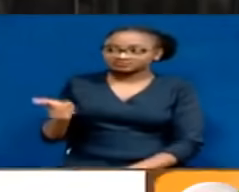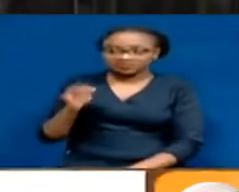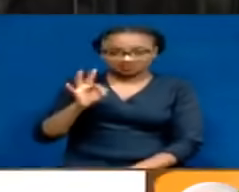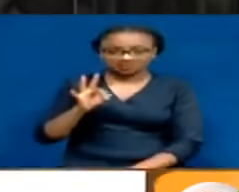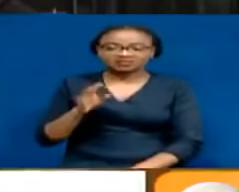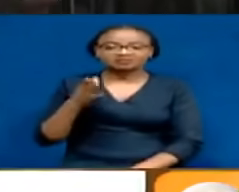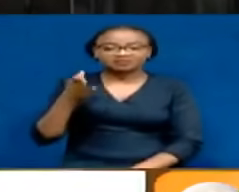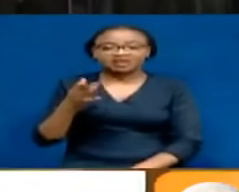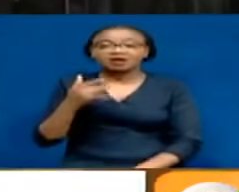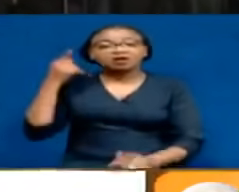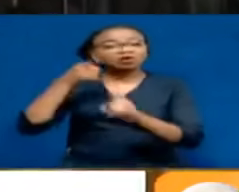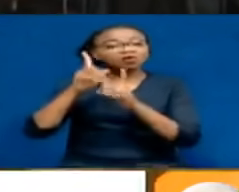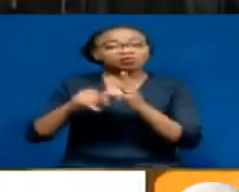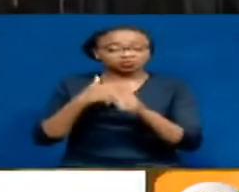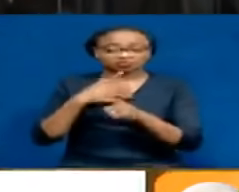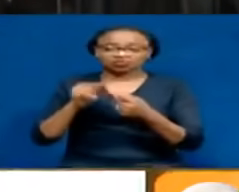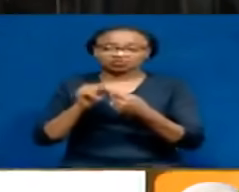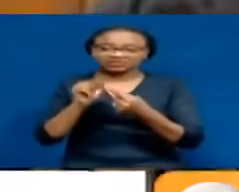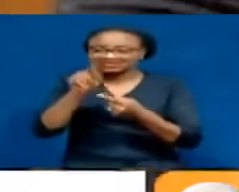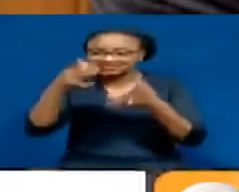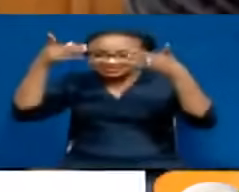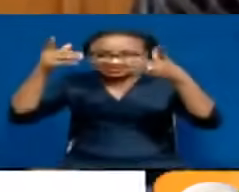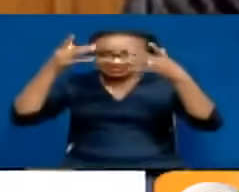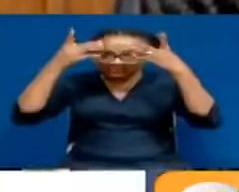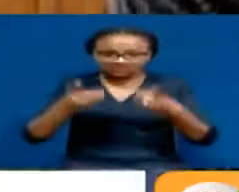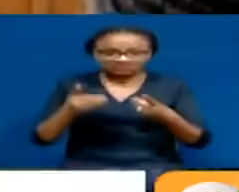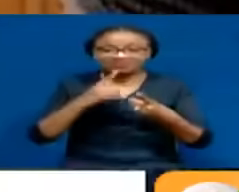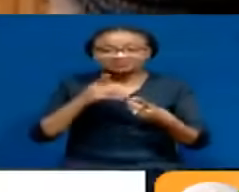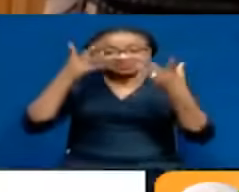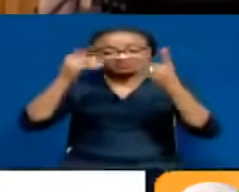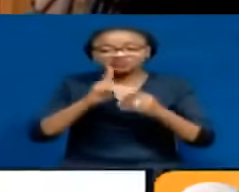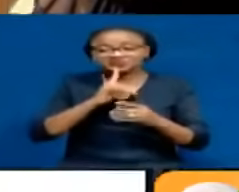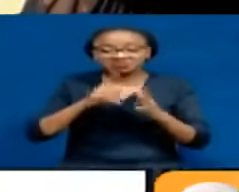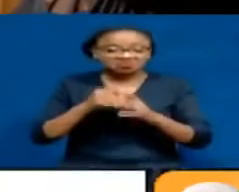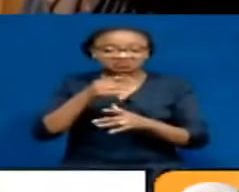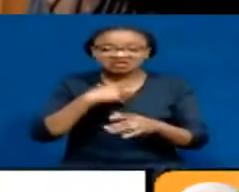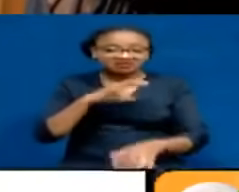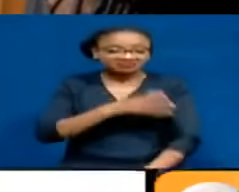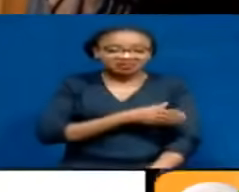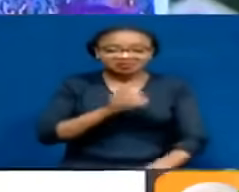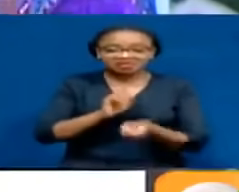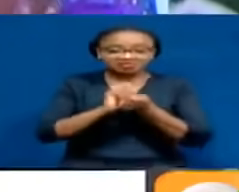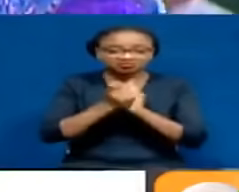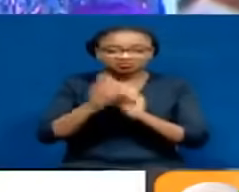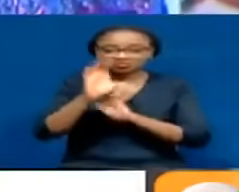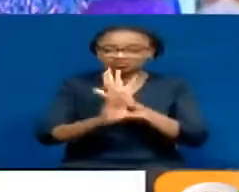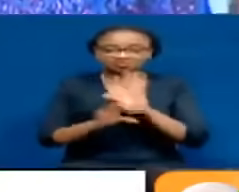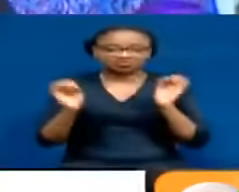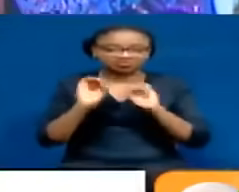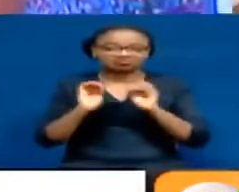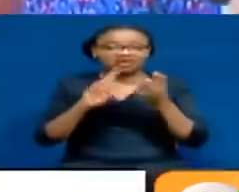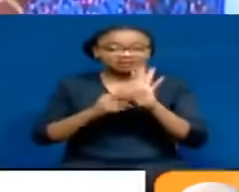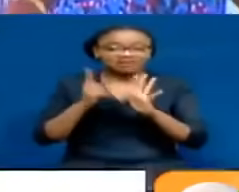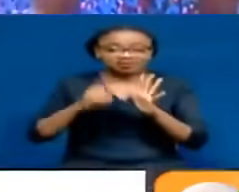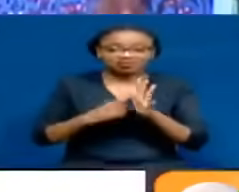Oyatsi analenga kubatilisha uamuzi uliosema kuwa hana mamlaka ya kuanzisha mchakato wa kubadilisha katiba na kwamba